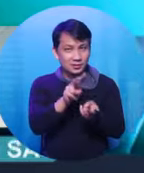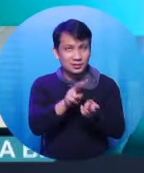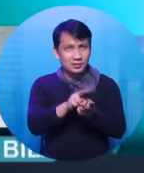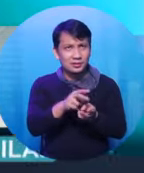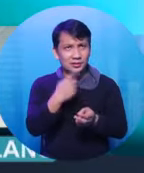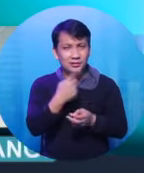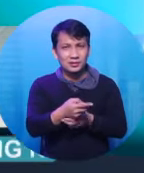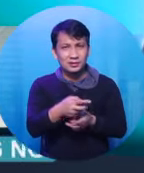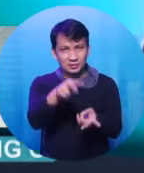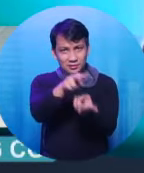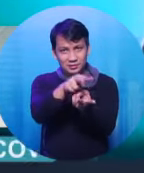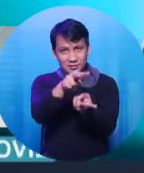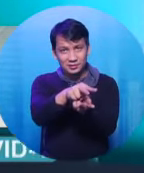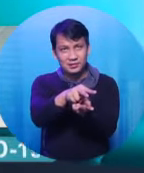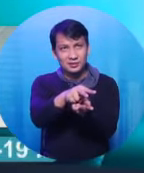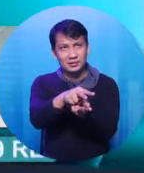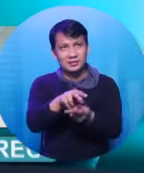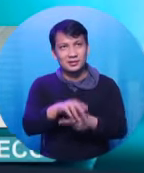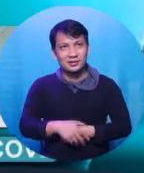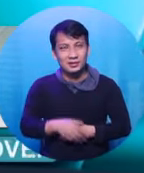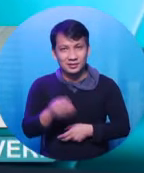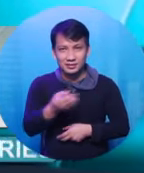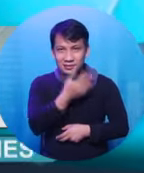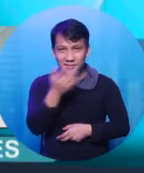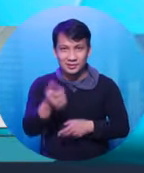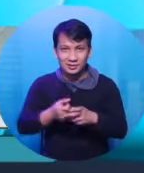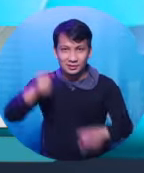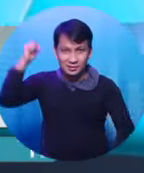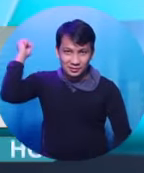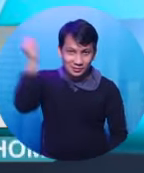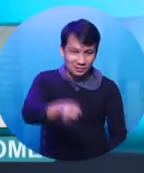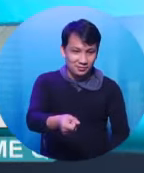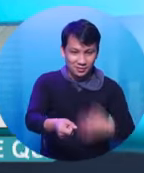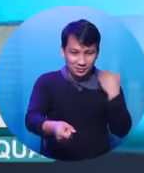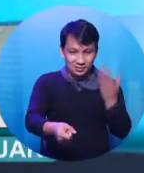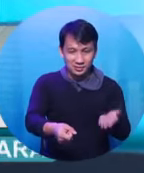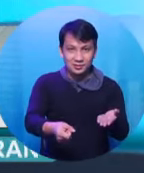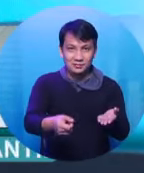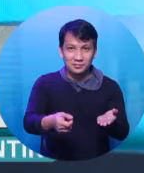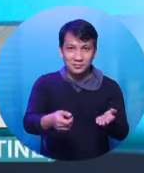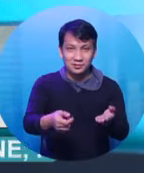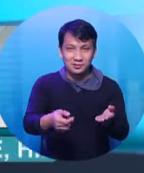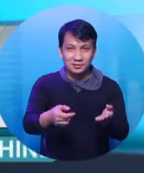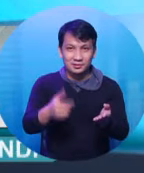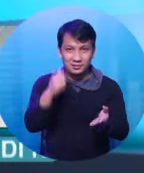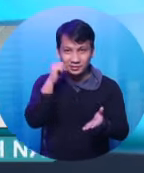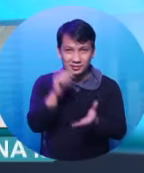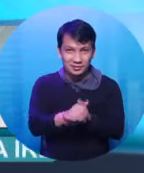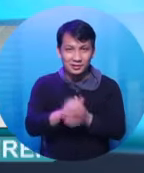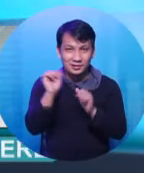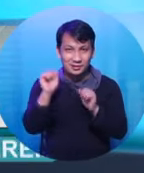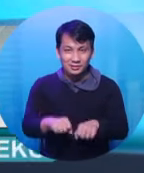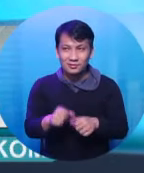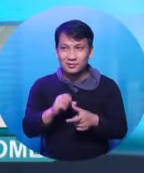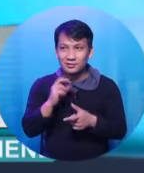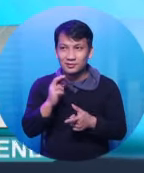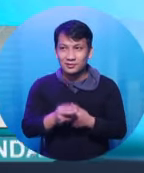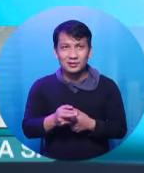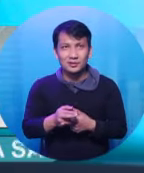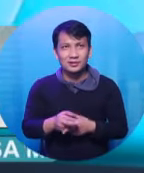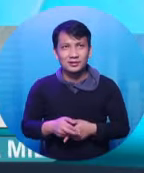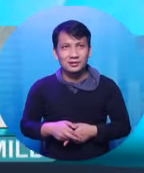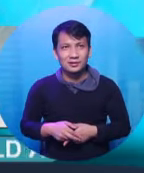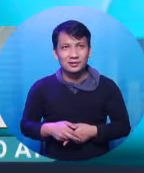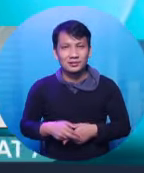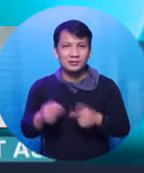at nakapatong at nataga nyo at namatay si Mrs. o yung kalaguyo,